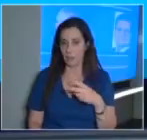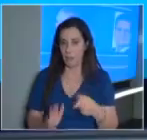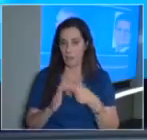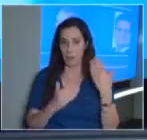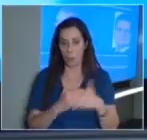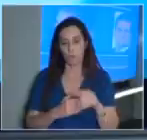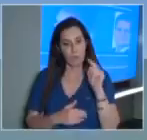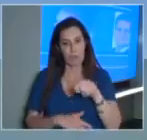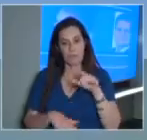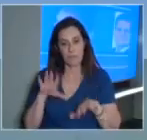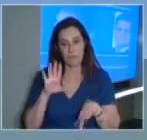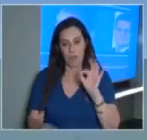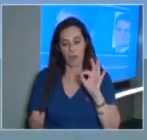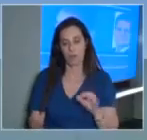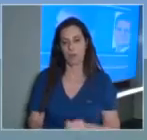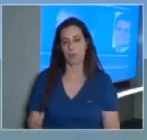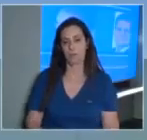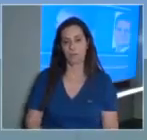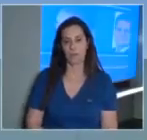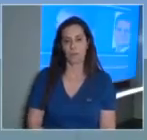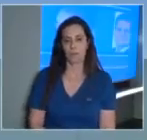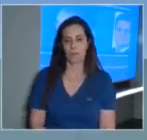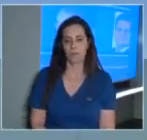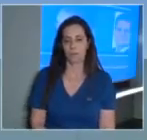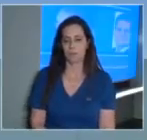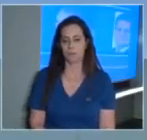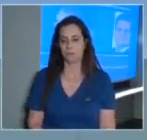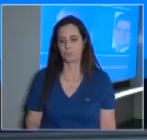מהפעם הקודמת ויגיע וייתן לכם יותר תמיכה עכשיו?